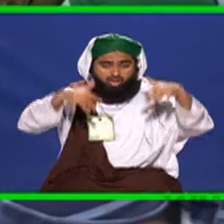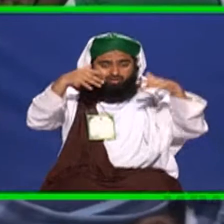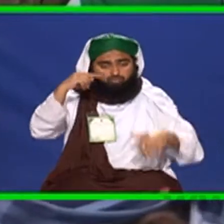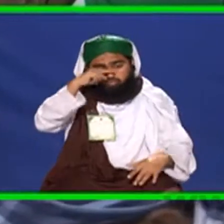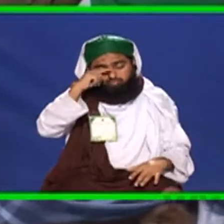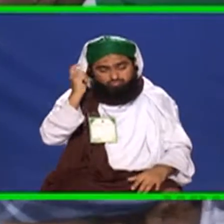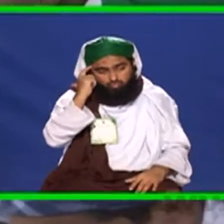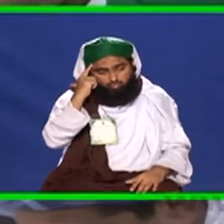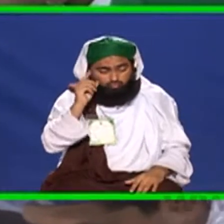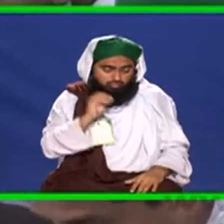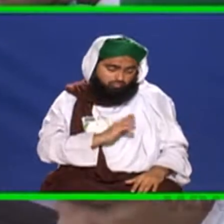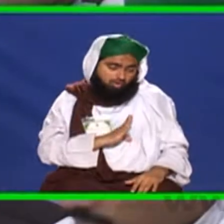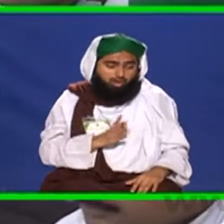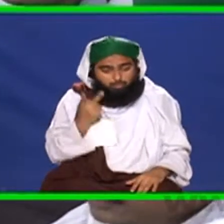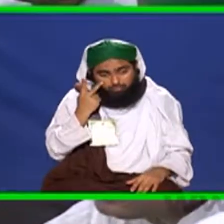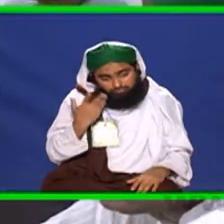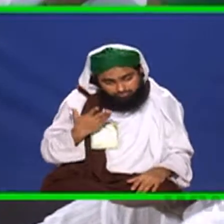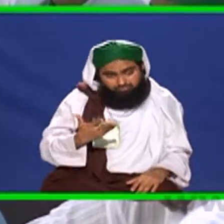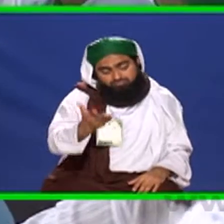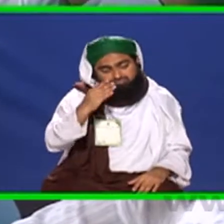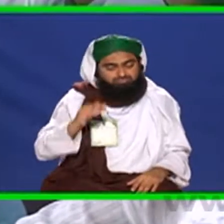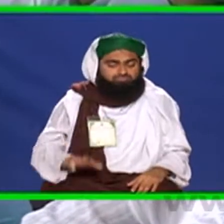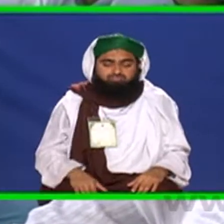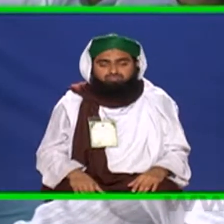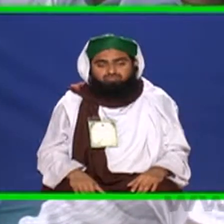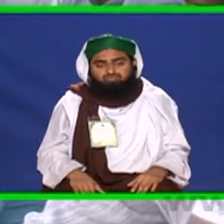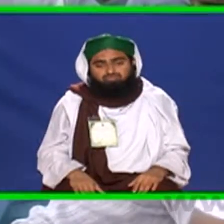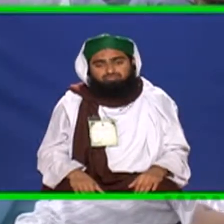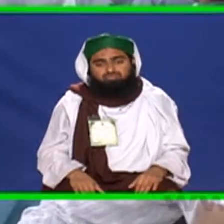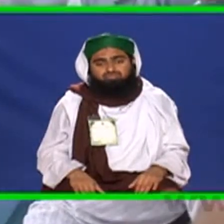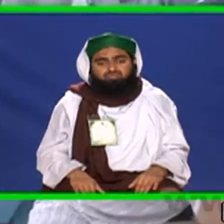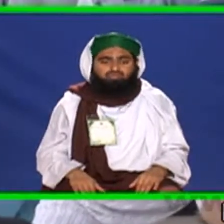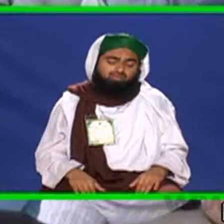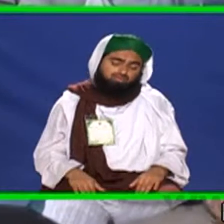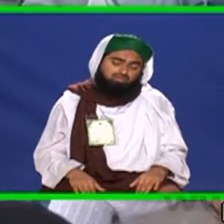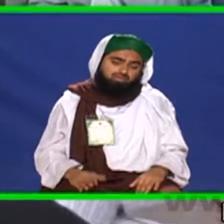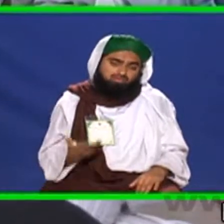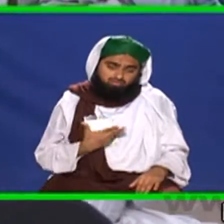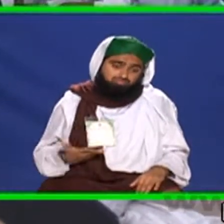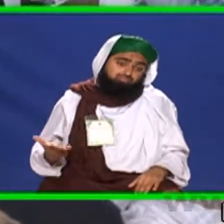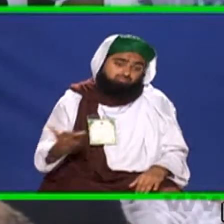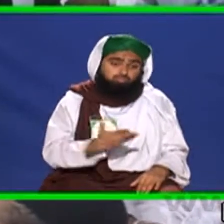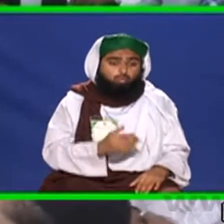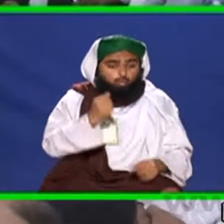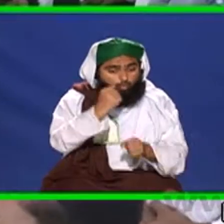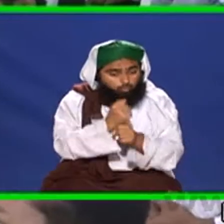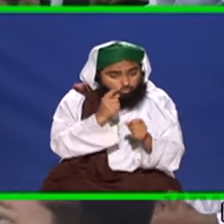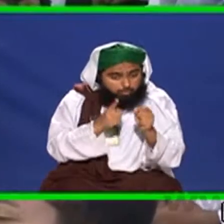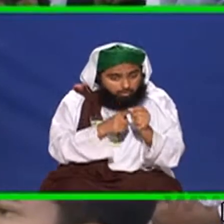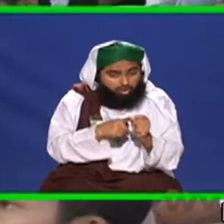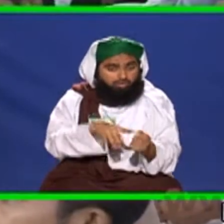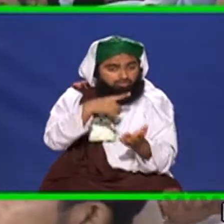है। इस कदर क़यामत की शर्म से डरते, हालांकि आपकी